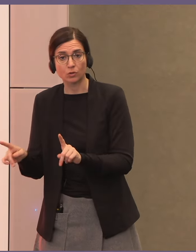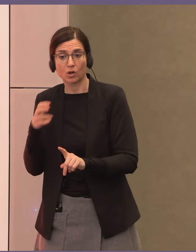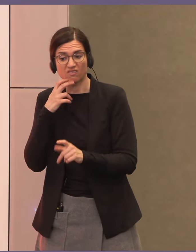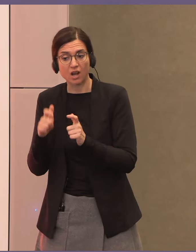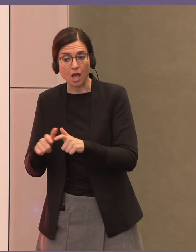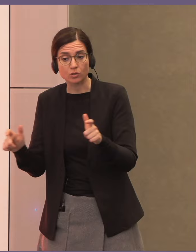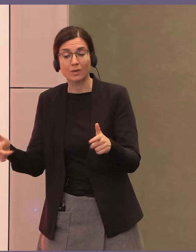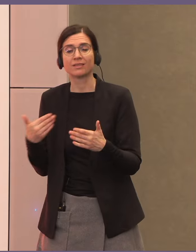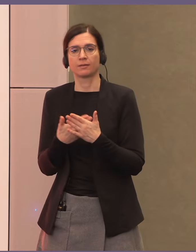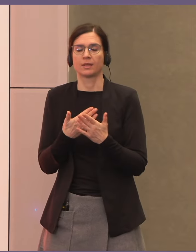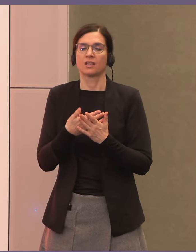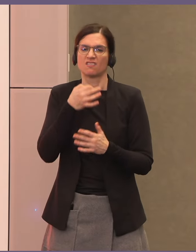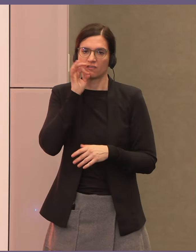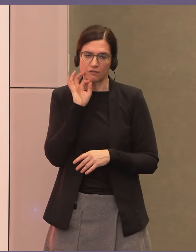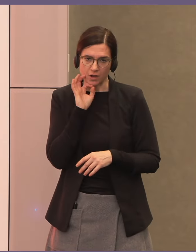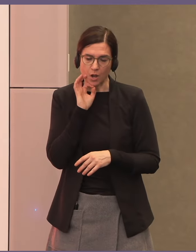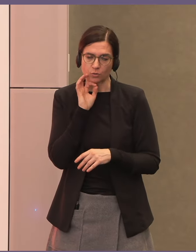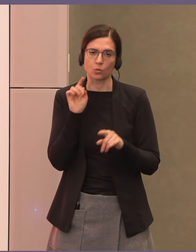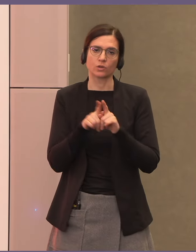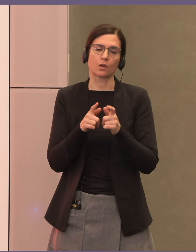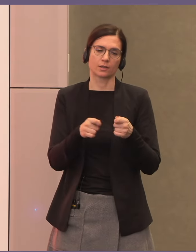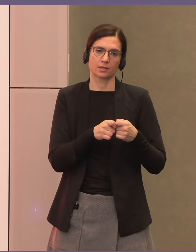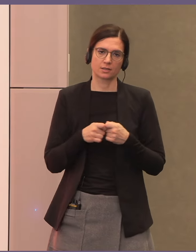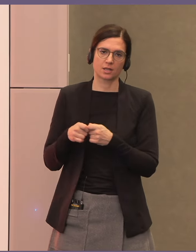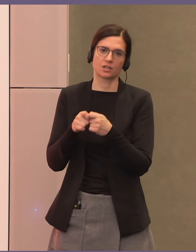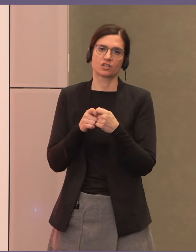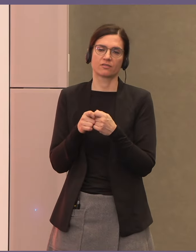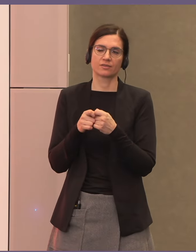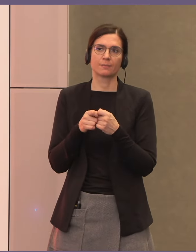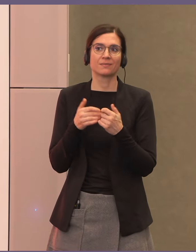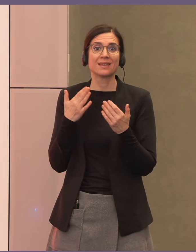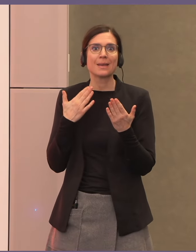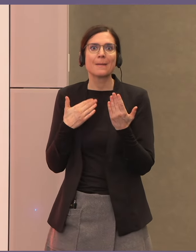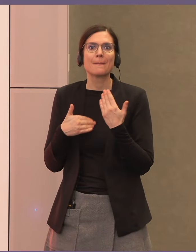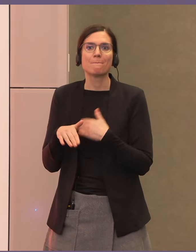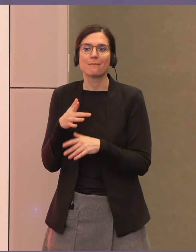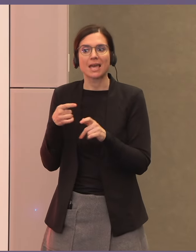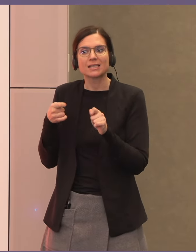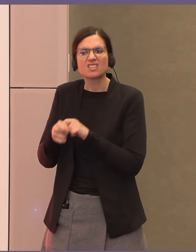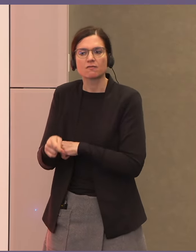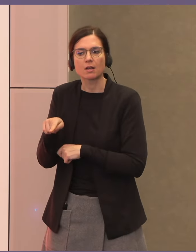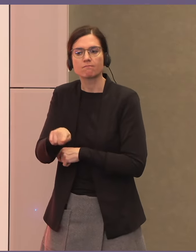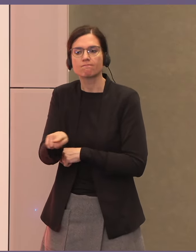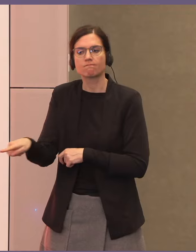um Frauen und somit die Gesellschaft zu mehr Erwerbsarbeit zu zwingen.